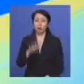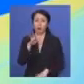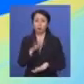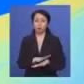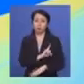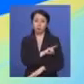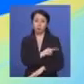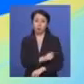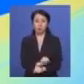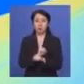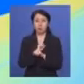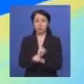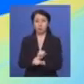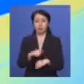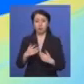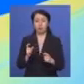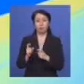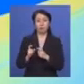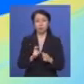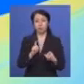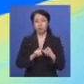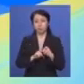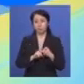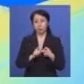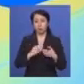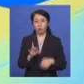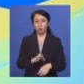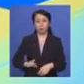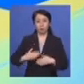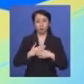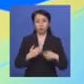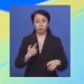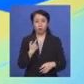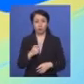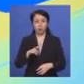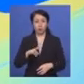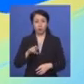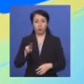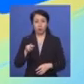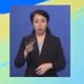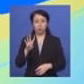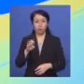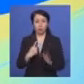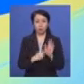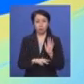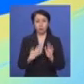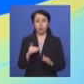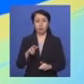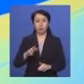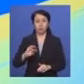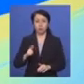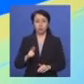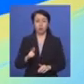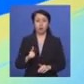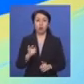Фонд медицинского страхования выделил на меры по борьбе с коронавирусом по региону более 1 миллиарда 475